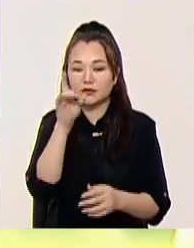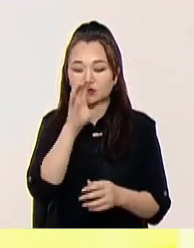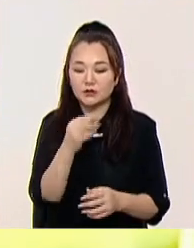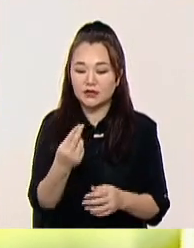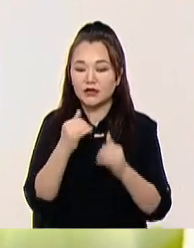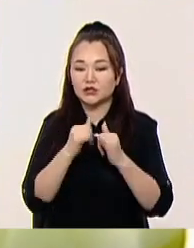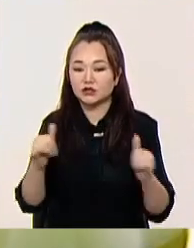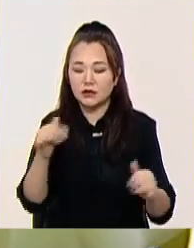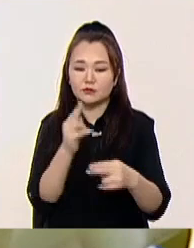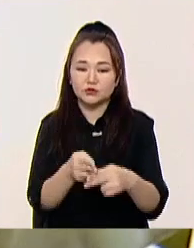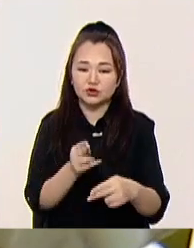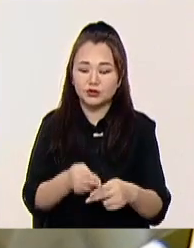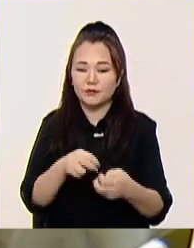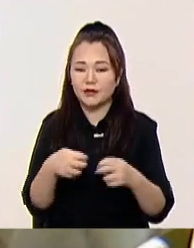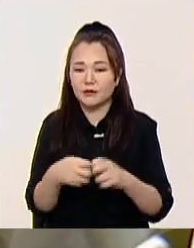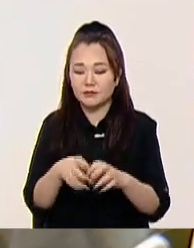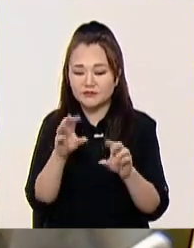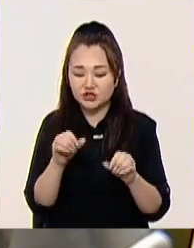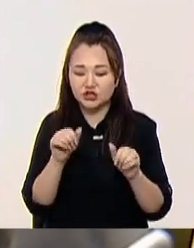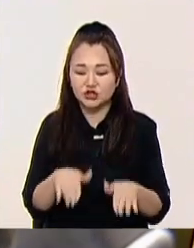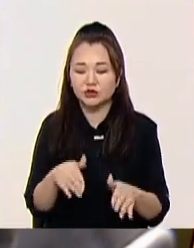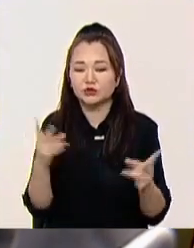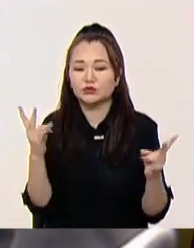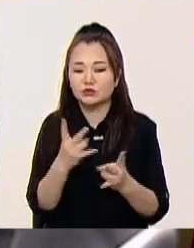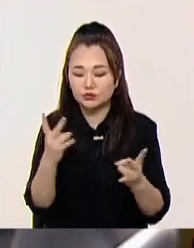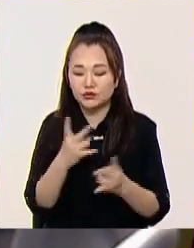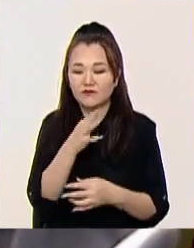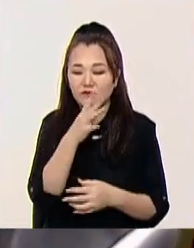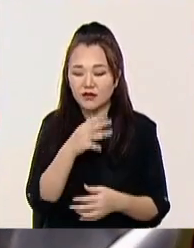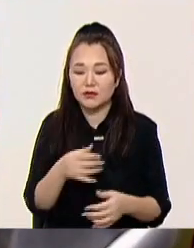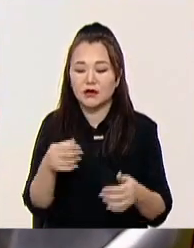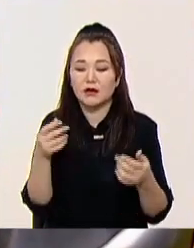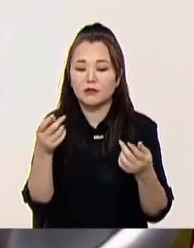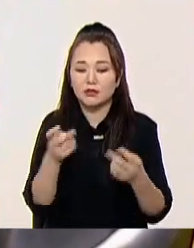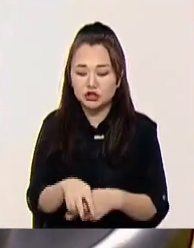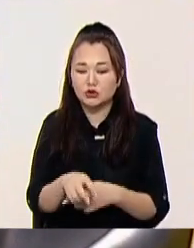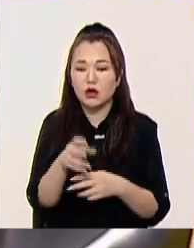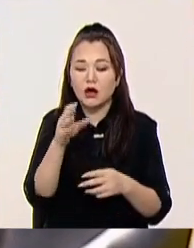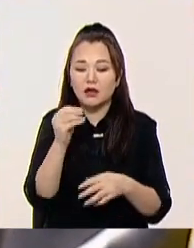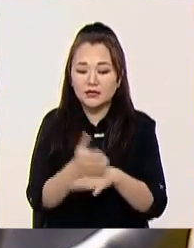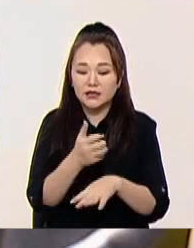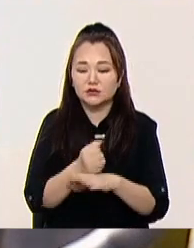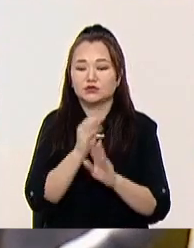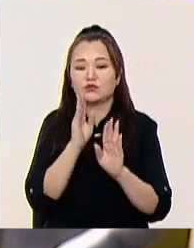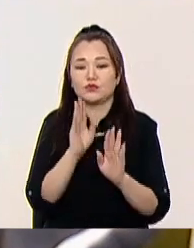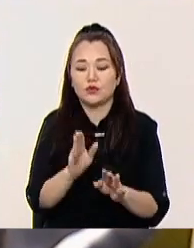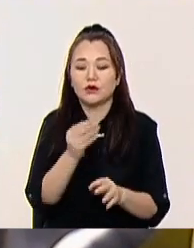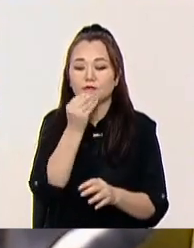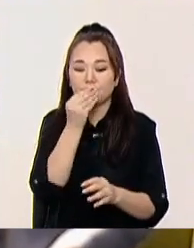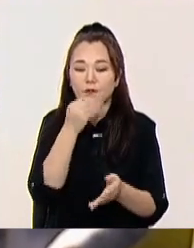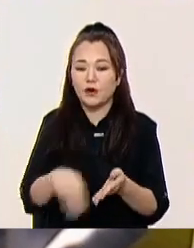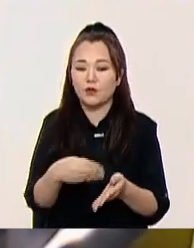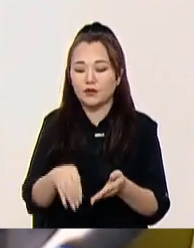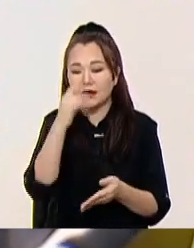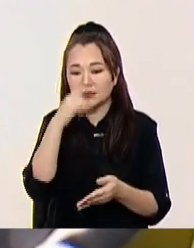экономикалық дамуына кедергі келтіретін проблемаларды шешетін кез келді дейді. Соның бірі жұмыс деп, бірақ тапқаны тамағынан артылмайтын